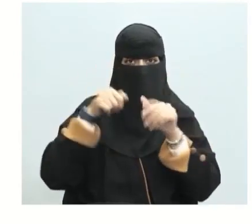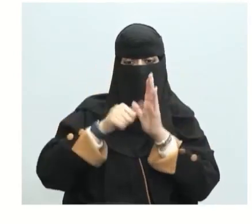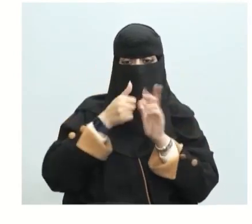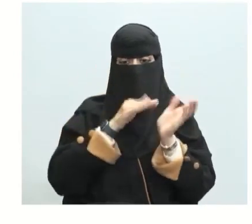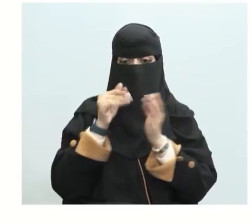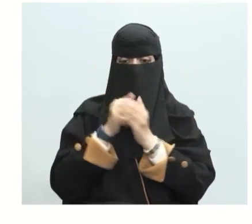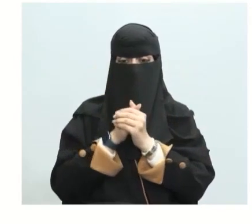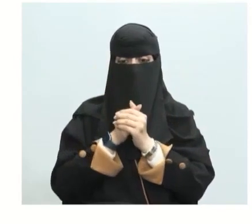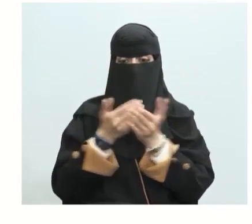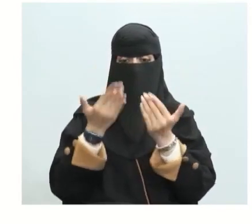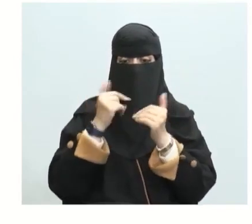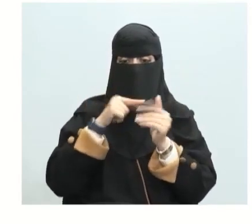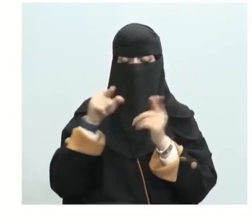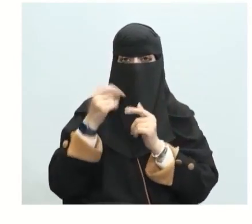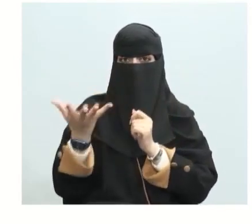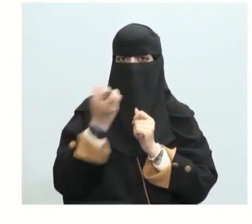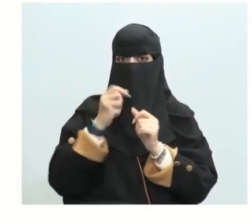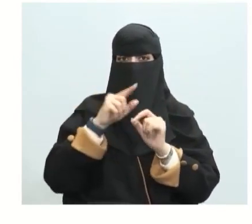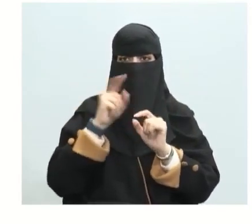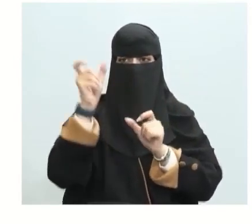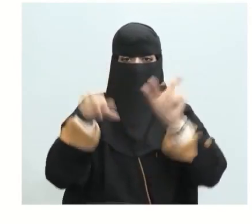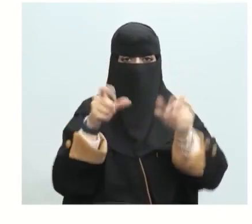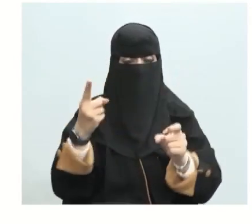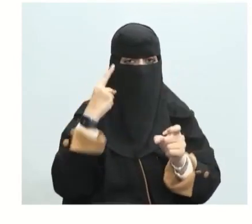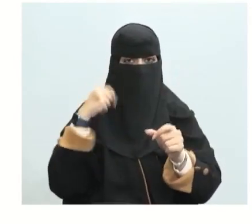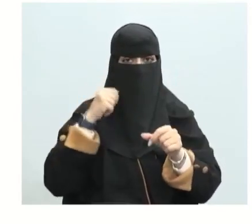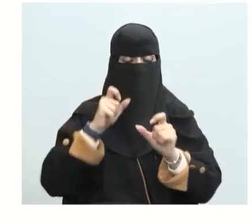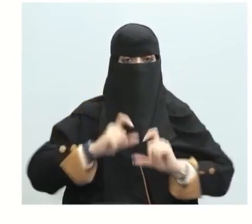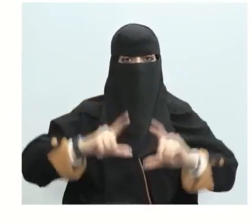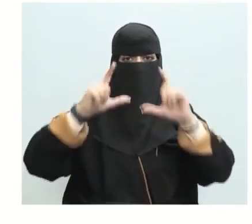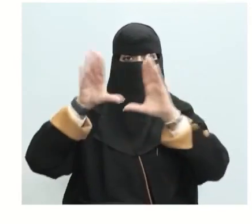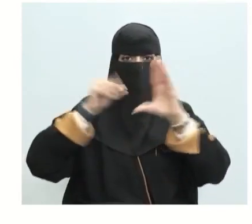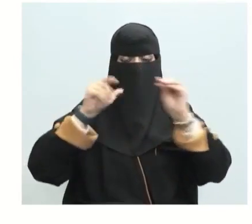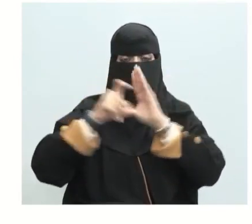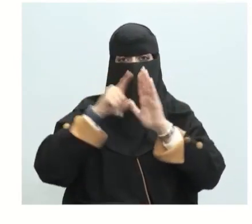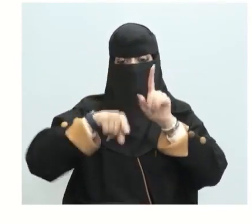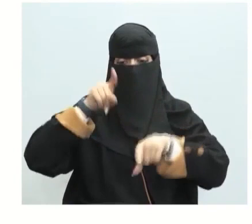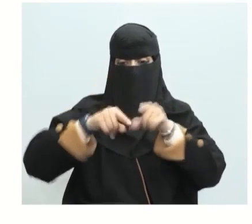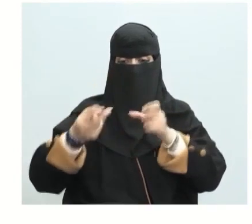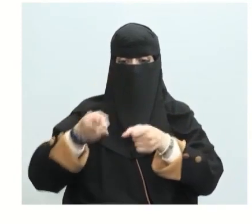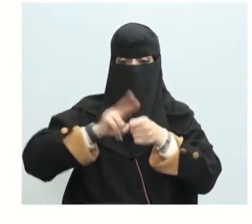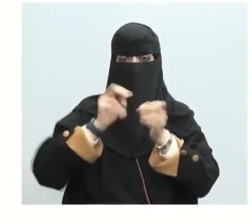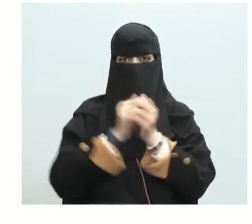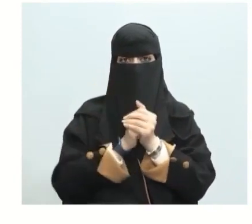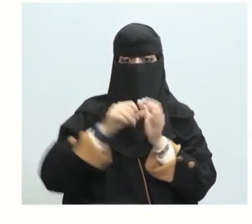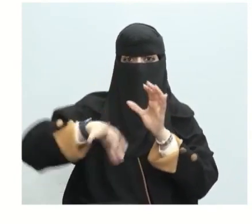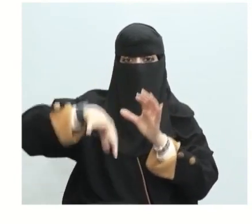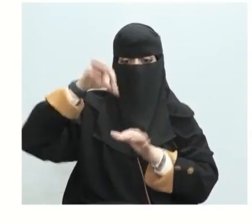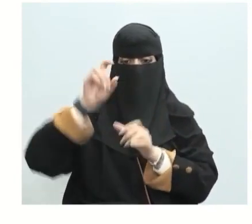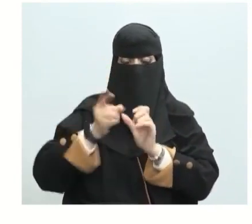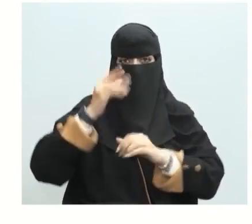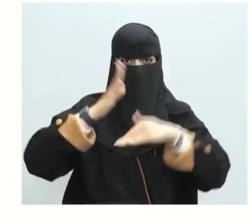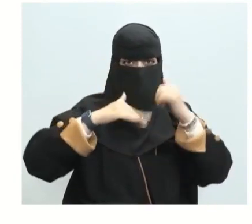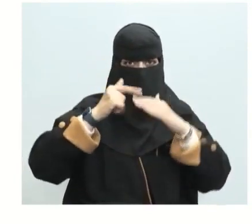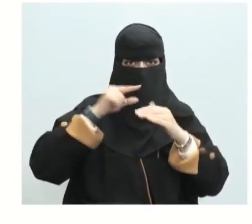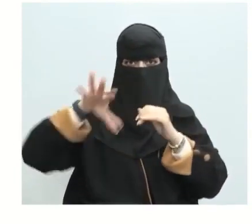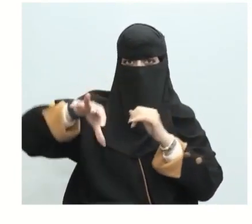الموضوع بحسب حاجه الجمهور وايضا عرض الافكار باستخدام القصص والتشبيهات والمقارنات نعود المهاره هي اختيار